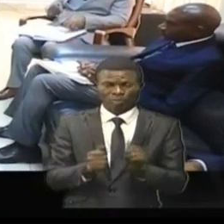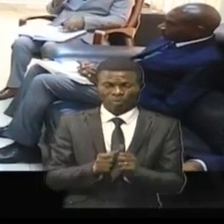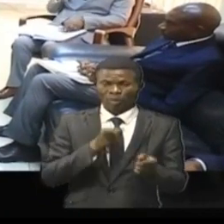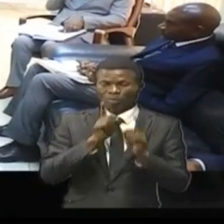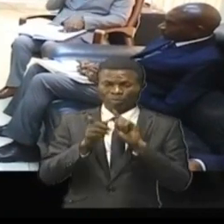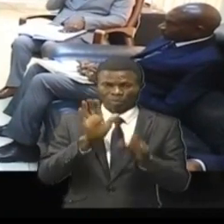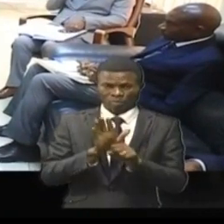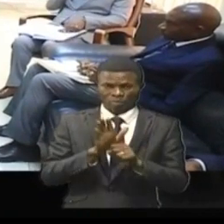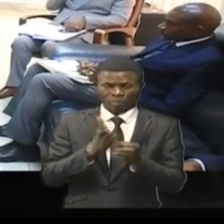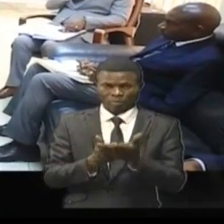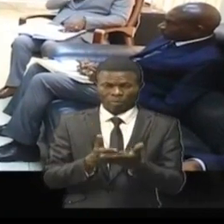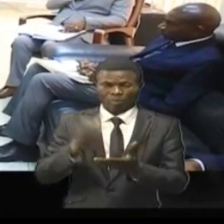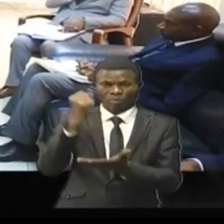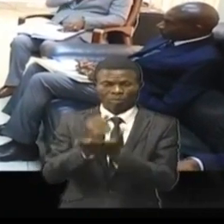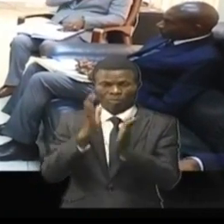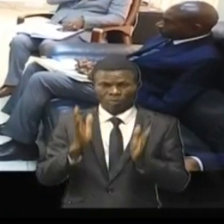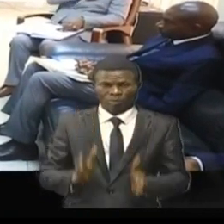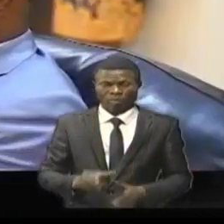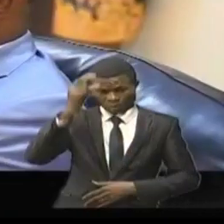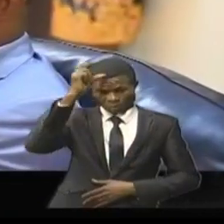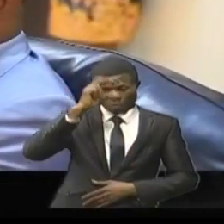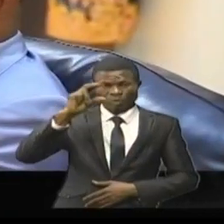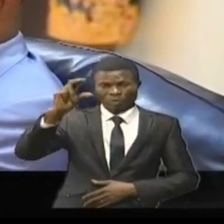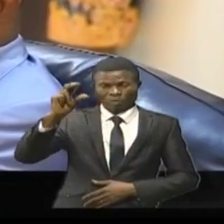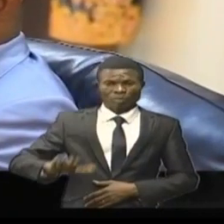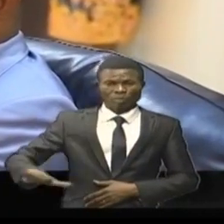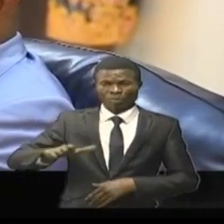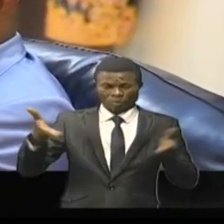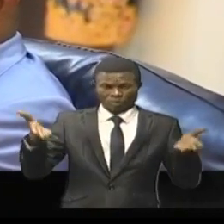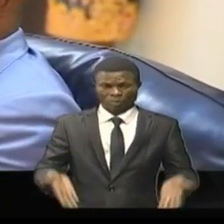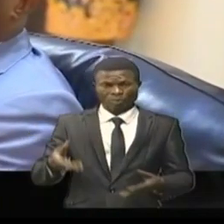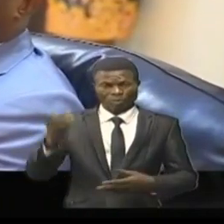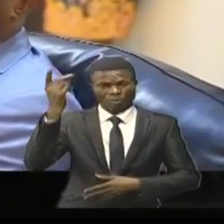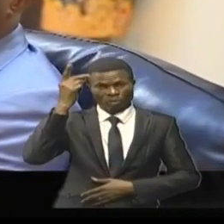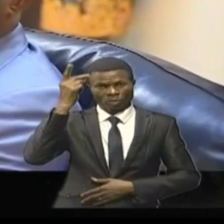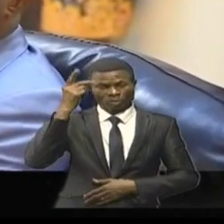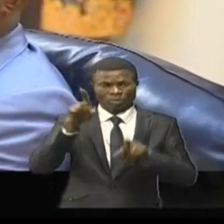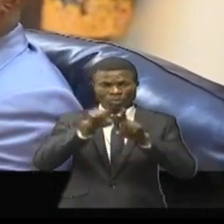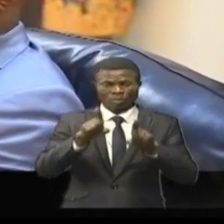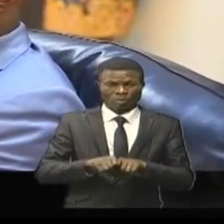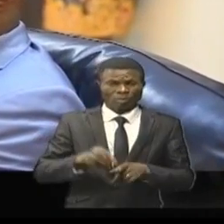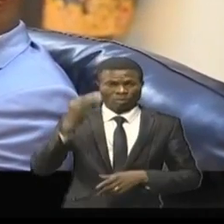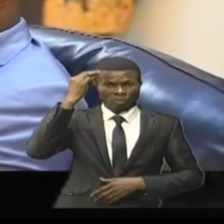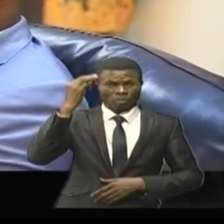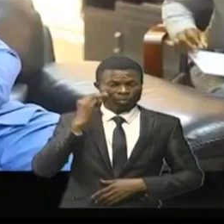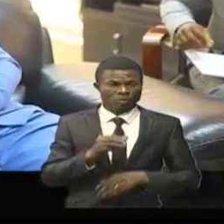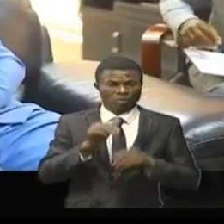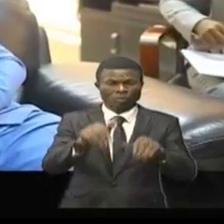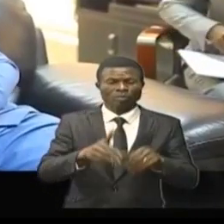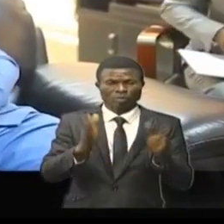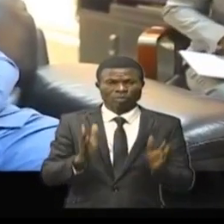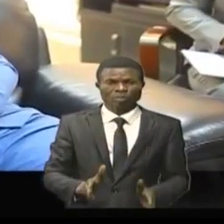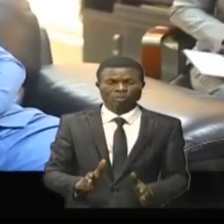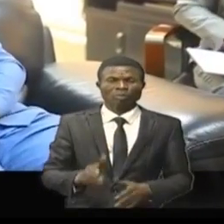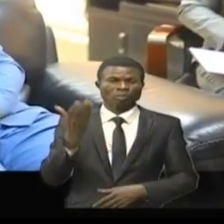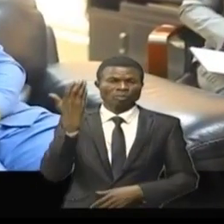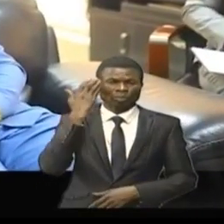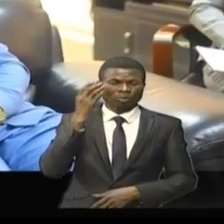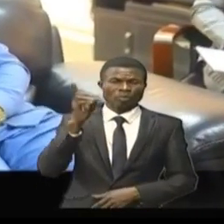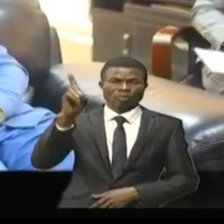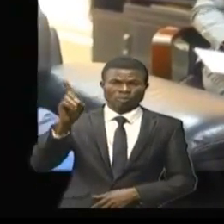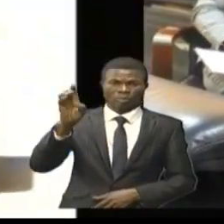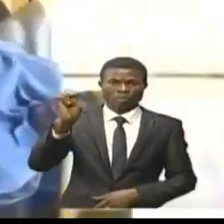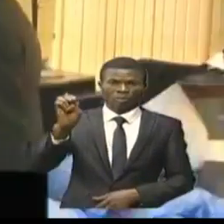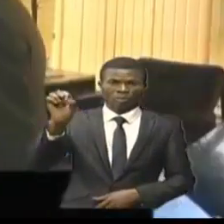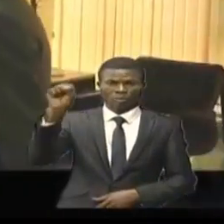entrevue entre l'ambassadeur de la Côte d'Ivoire en République démocratique du Congo et le ministre de l'Agriculture Désiré Nzinga